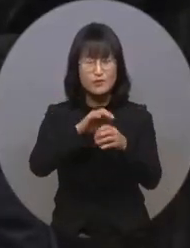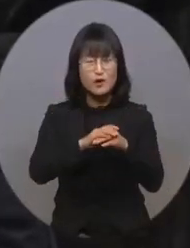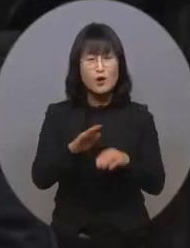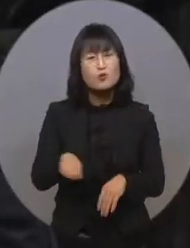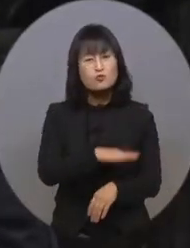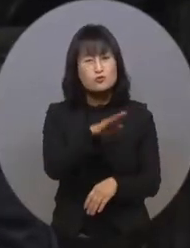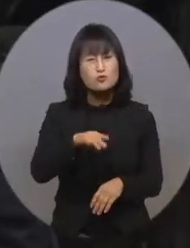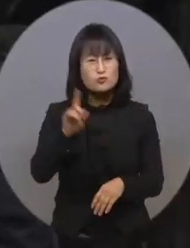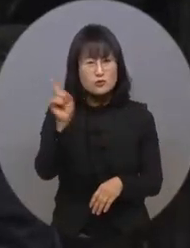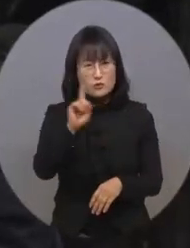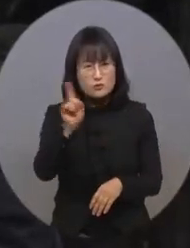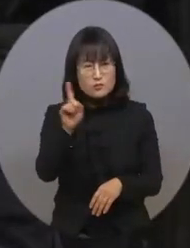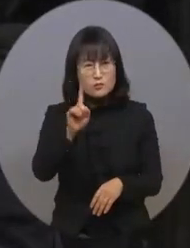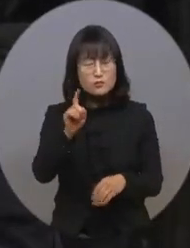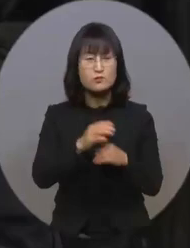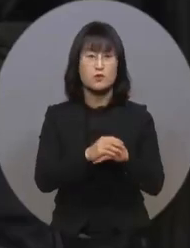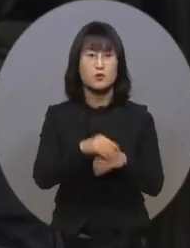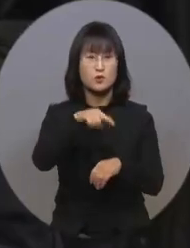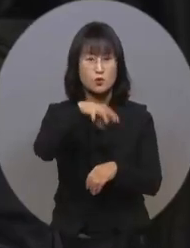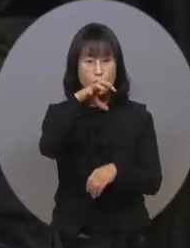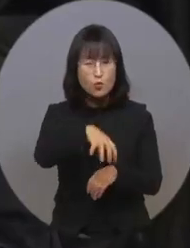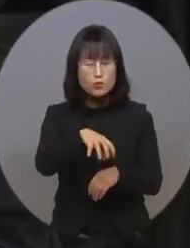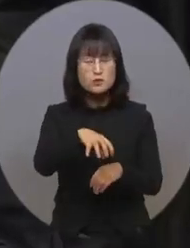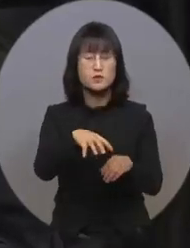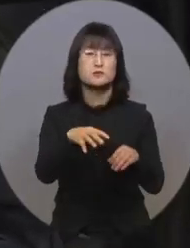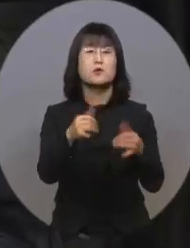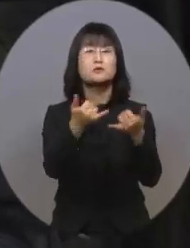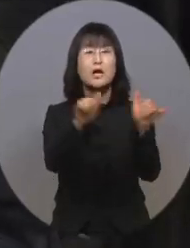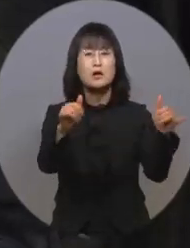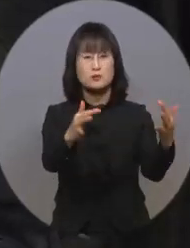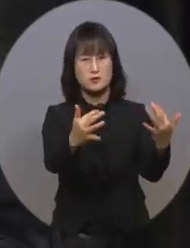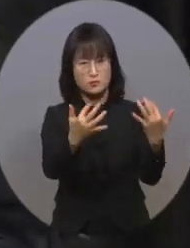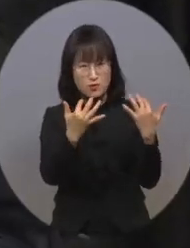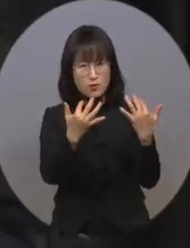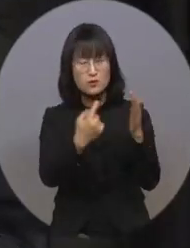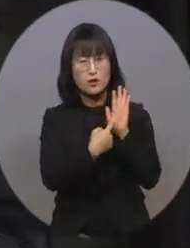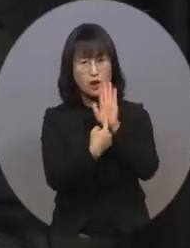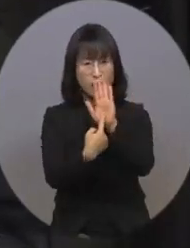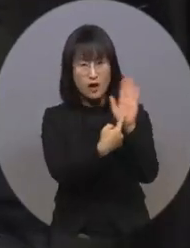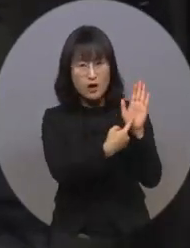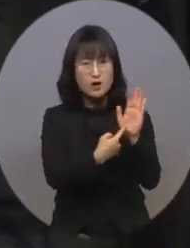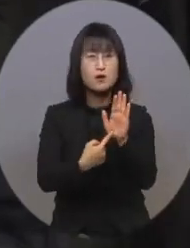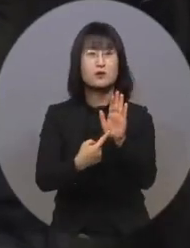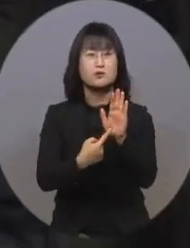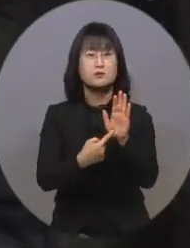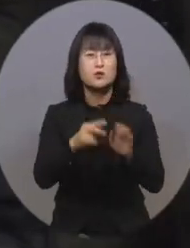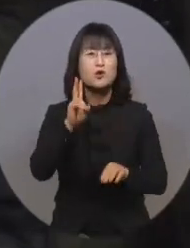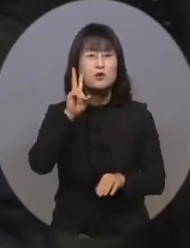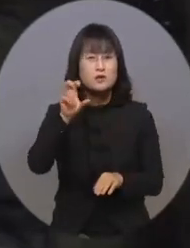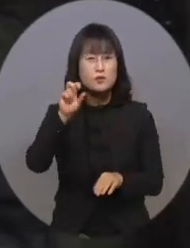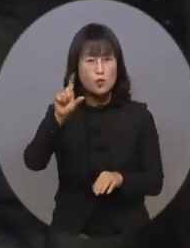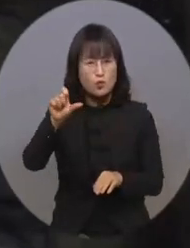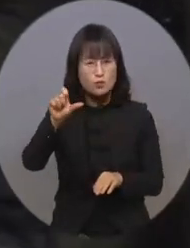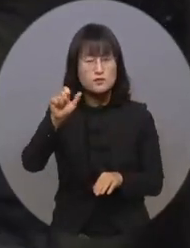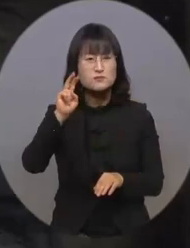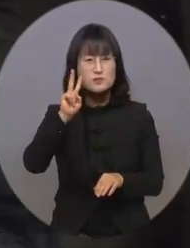저희는 이곳에서 시민들에게 알리는 시민 선전전을 252일을